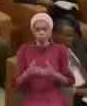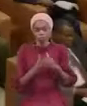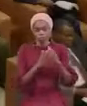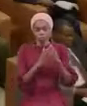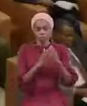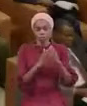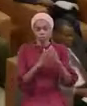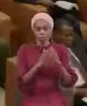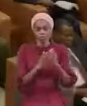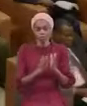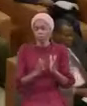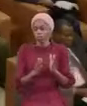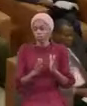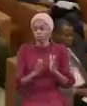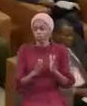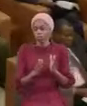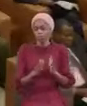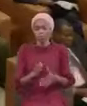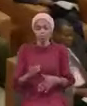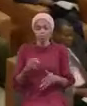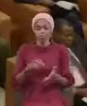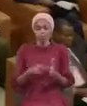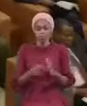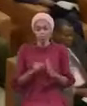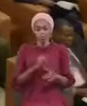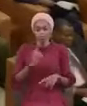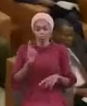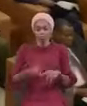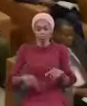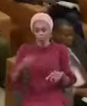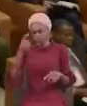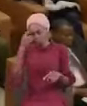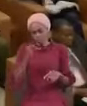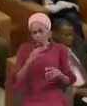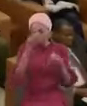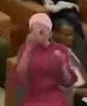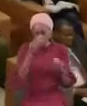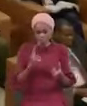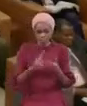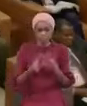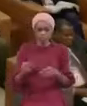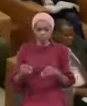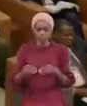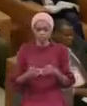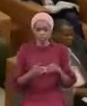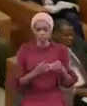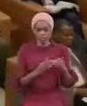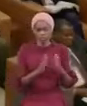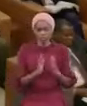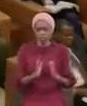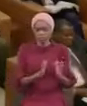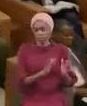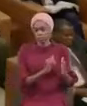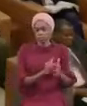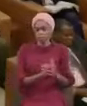il a souffert pour ça mais comme plusieurs étaient obéissant av ils avaient joui de la provision comme